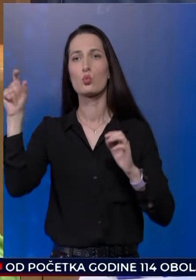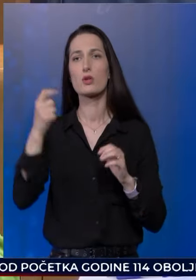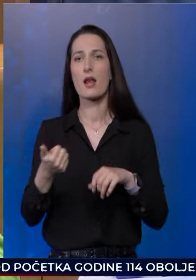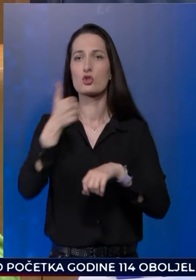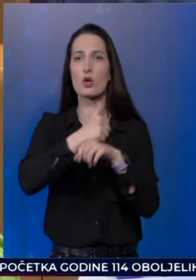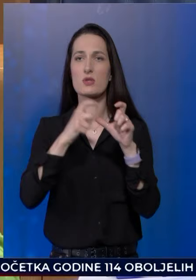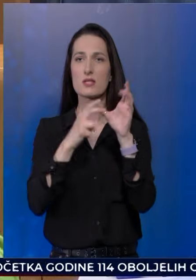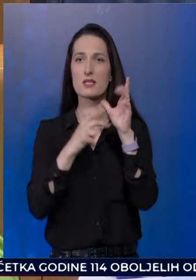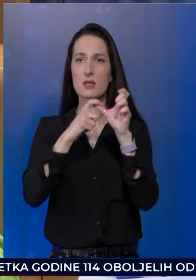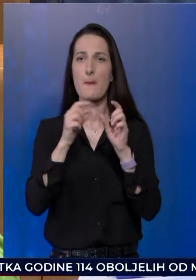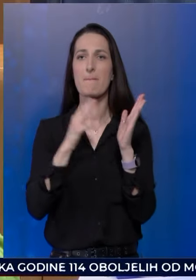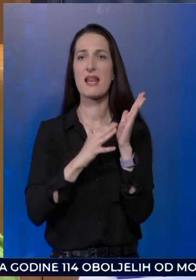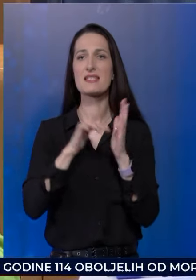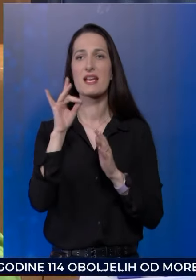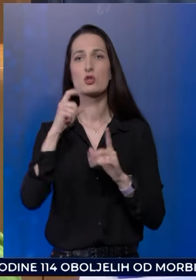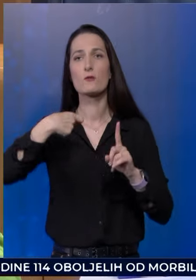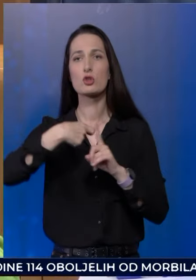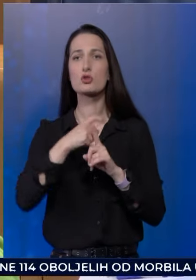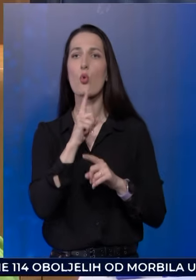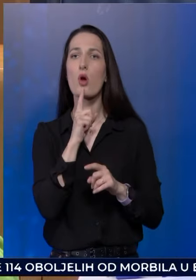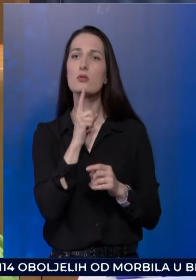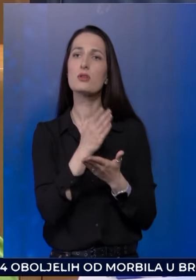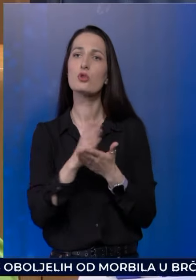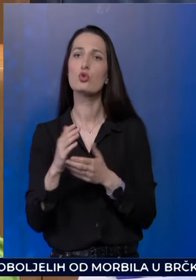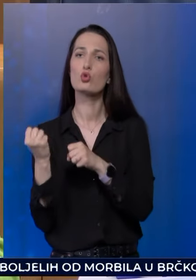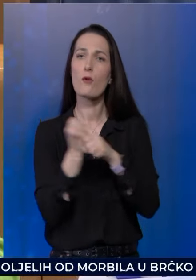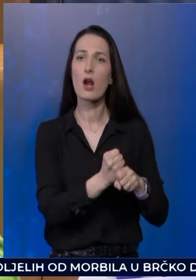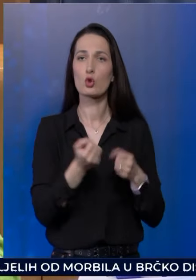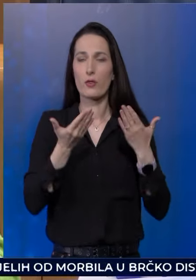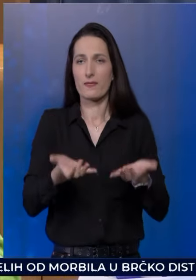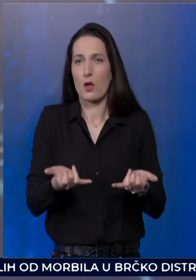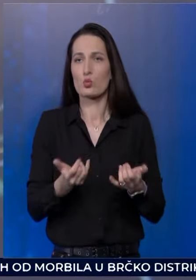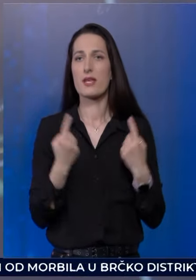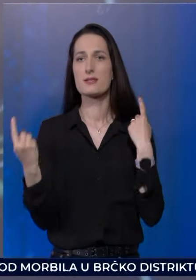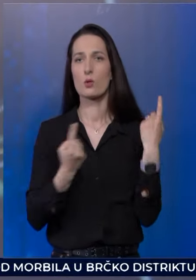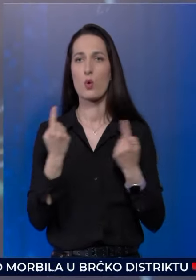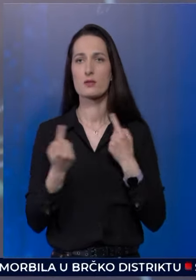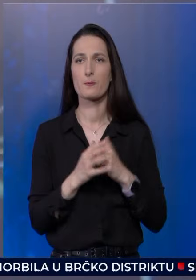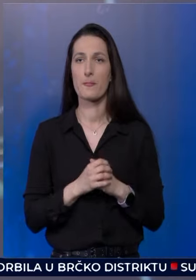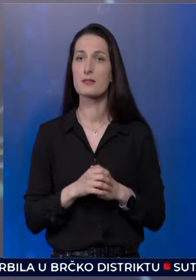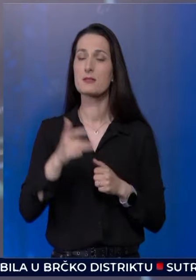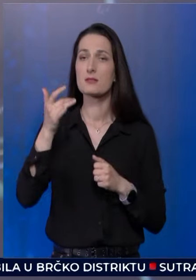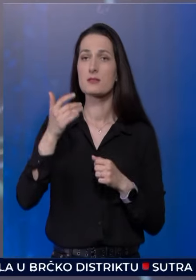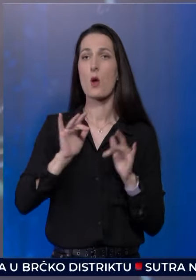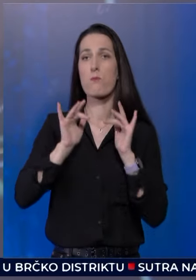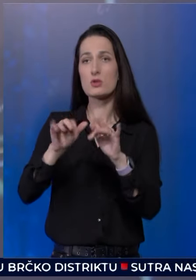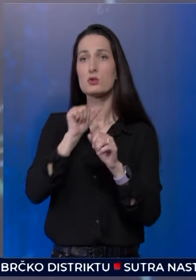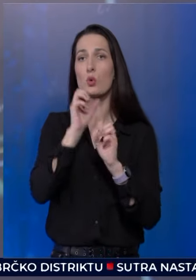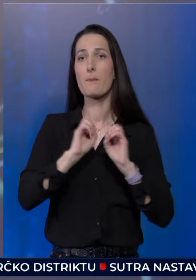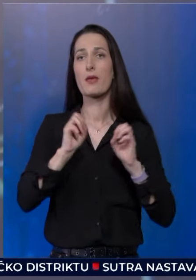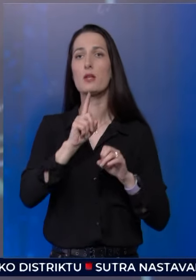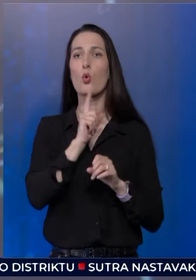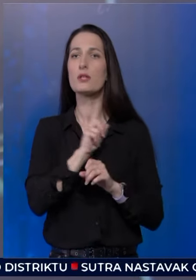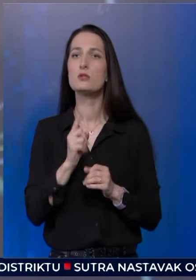sa SNSD-ovom Milicom Ristović-Krstić, koja su dijelom dovela do trenutne situacije. Za opoziciju i medije koji nisu bliski